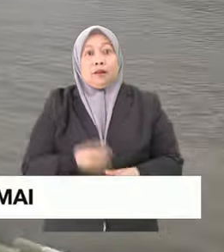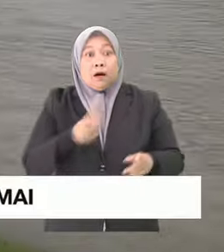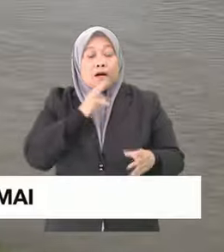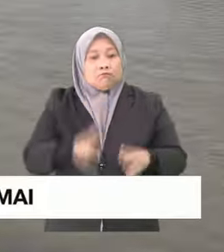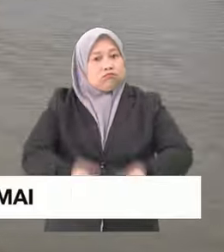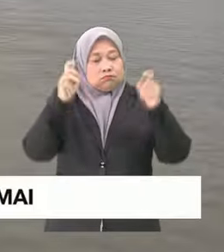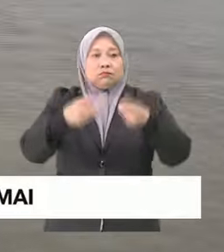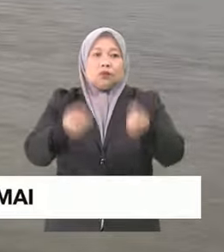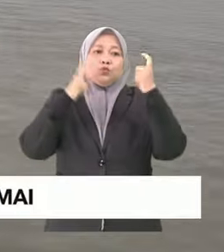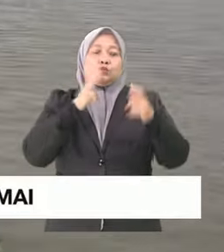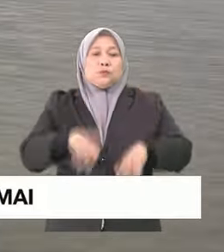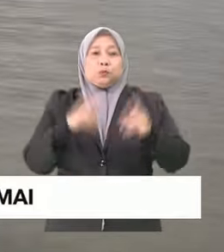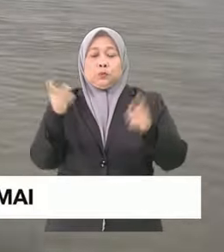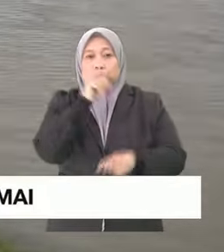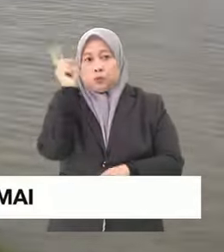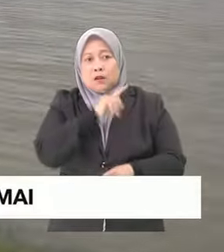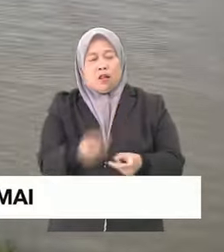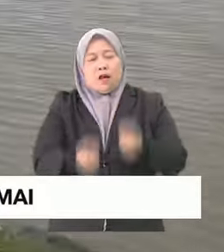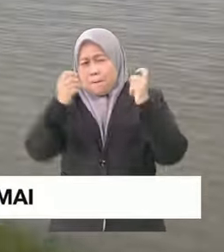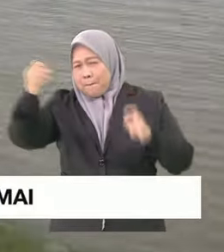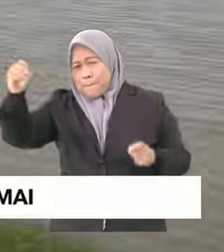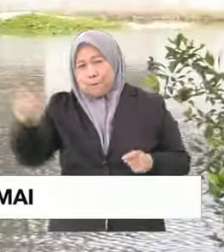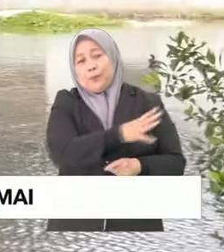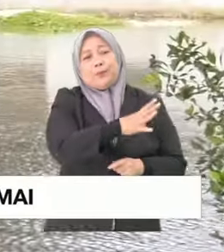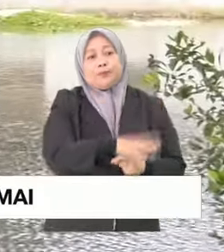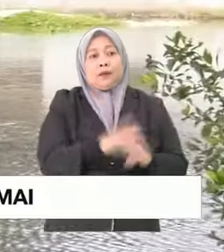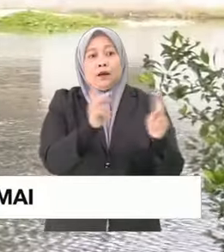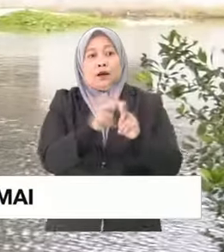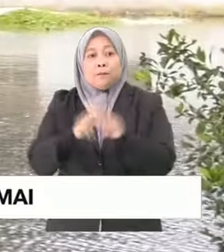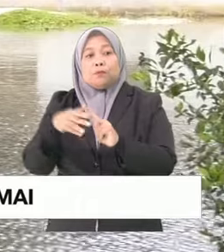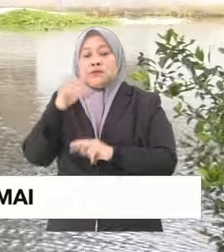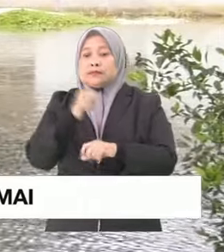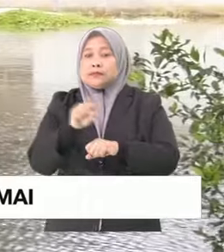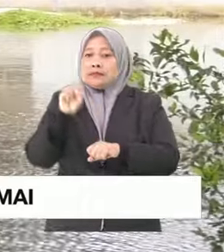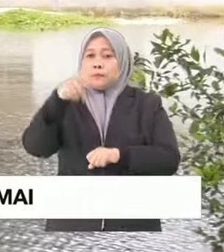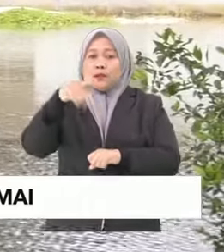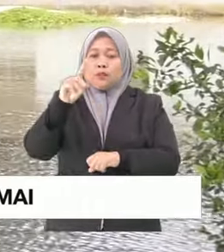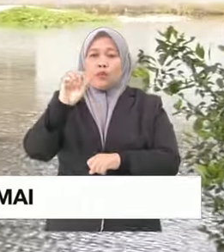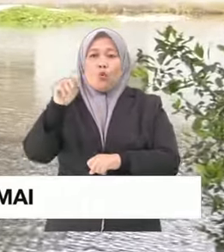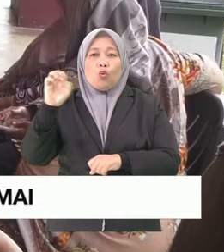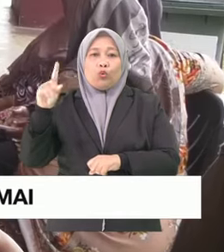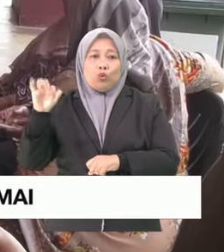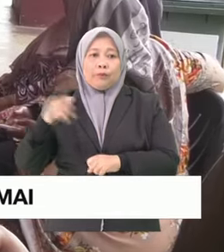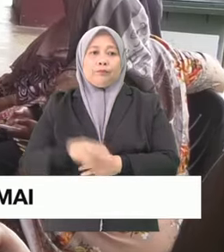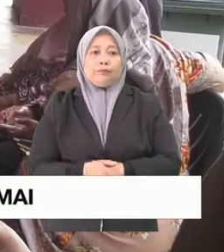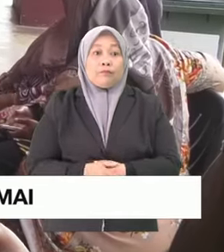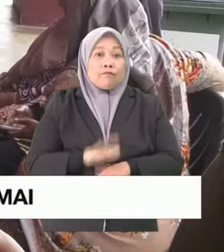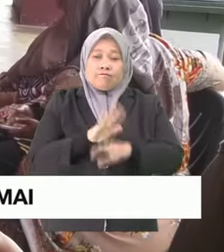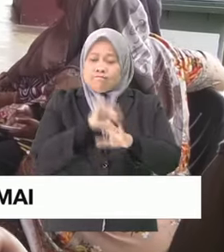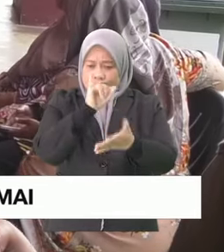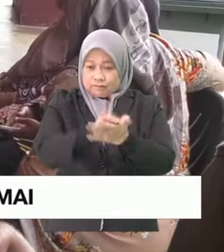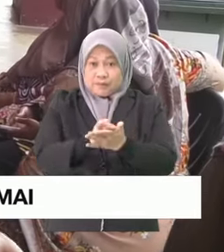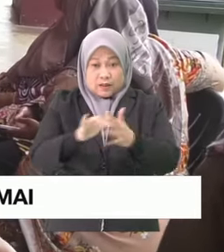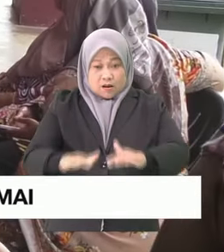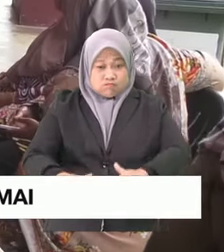Ayak laju, memang laju betul-betul. Tak sangka kampung seberang Tok Doi. Sebab masa yang dia naik